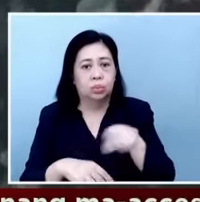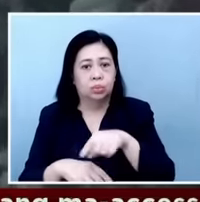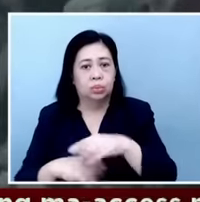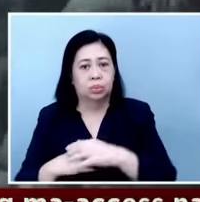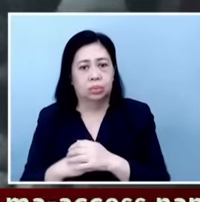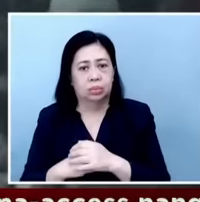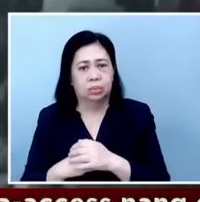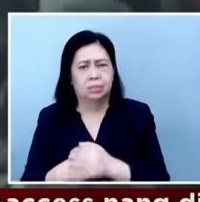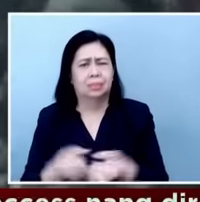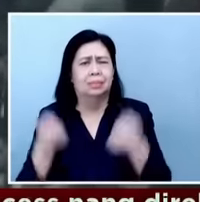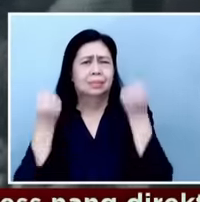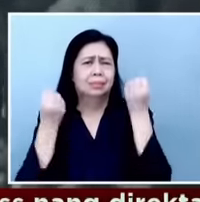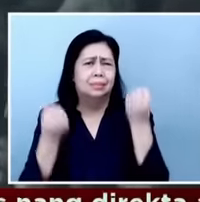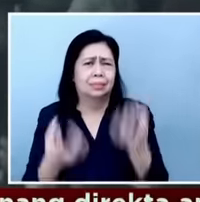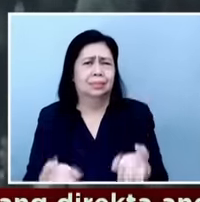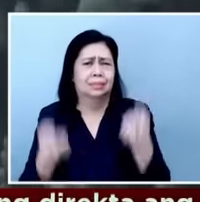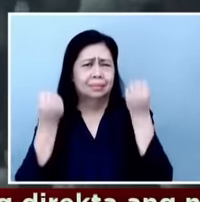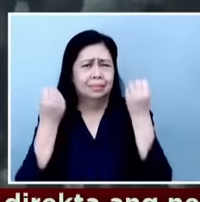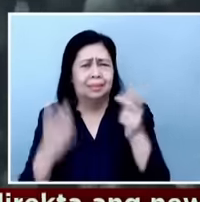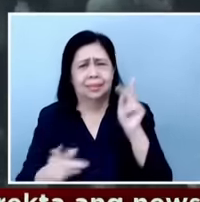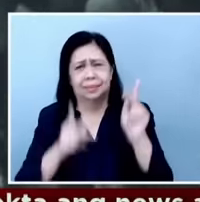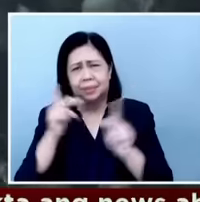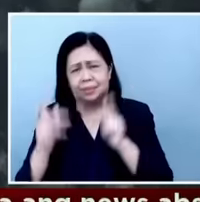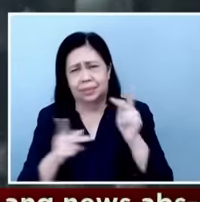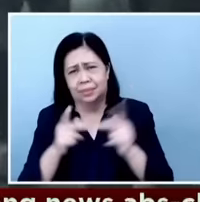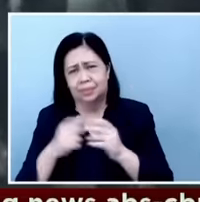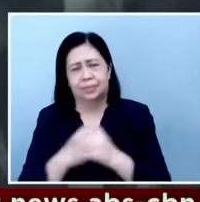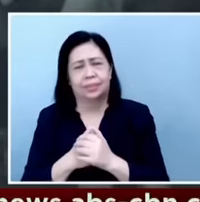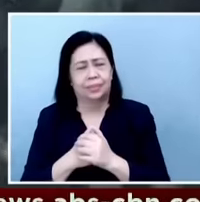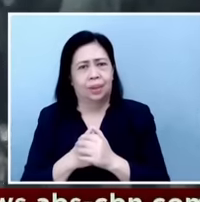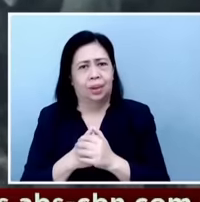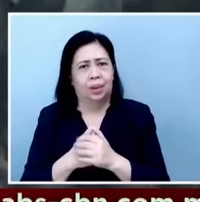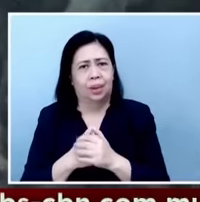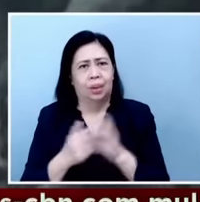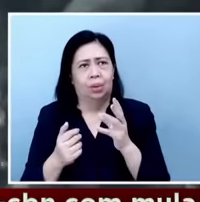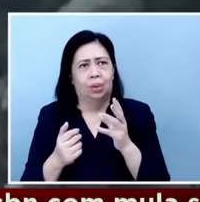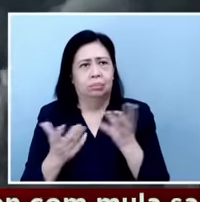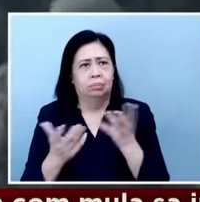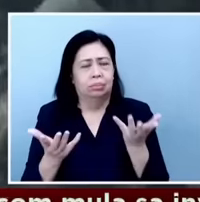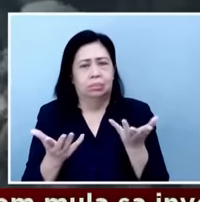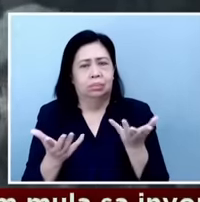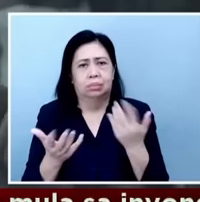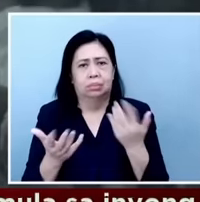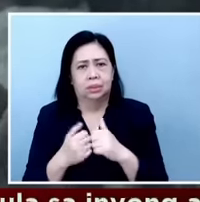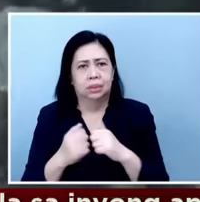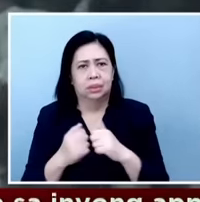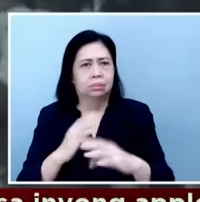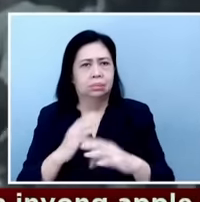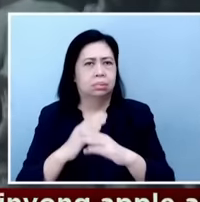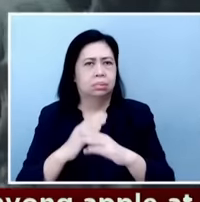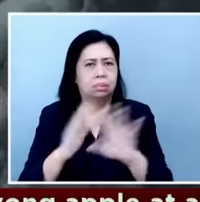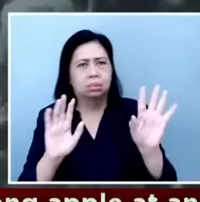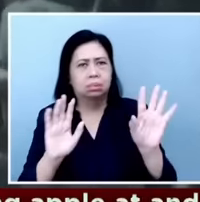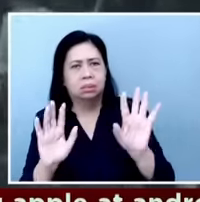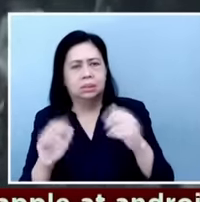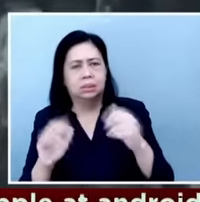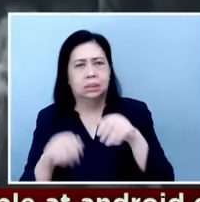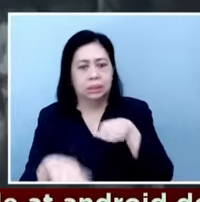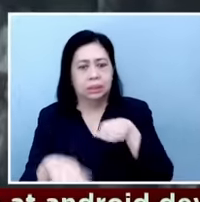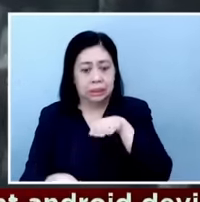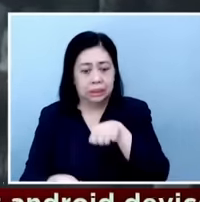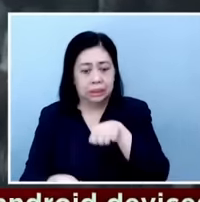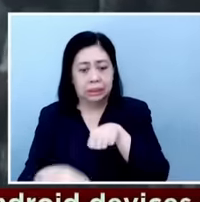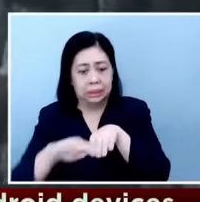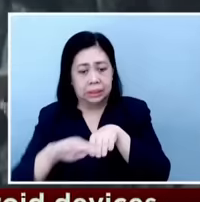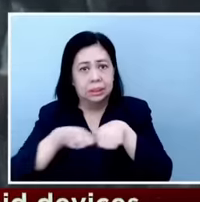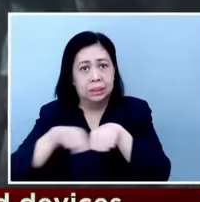ang napakakapal na tao na kung saan ay humaharang sa daan na dadaanan din ng